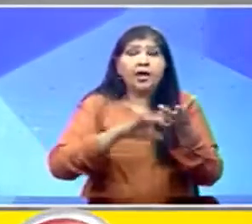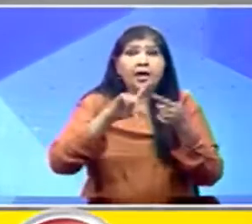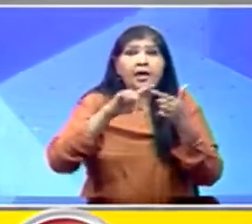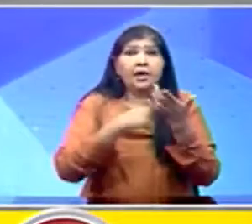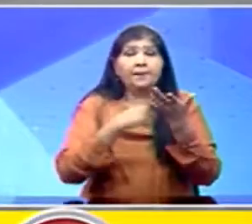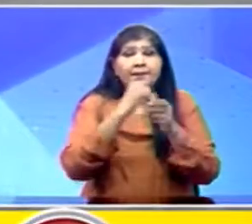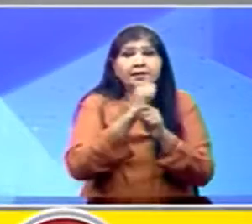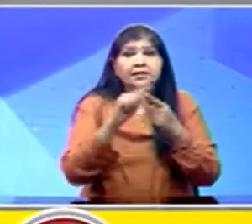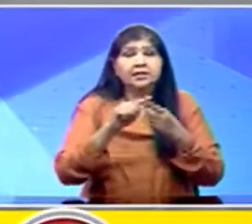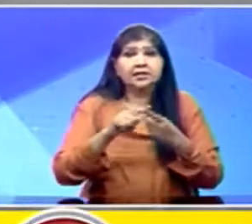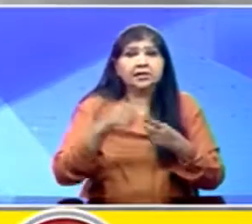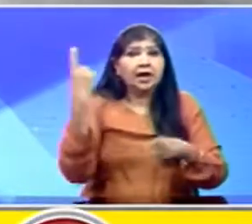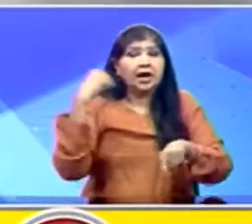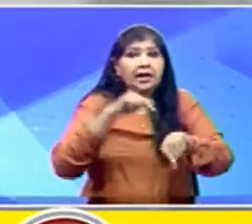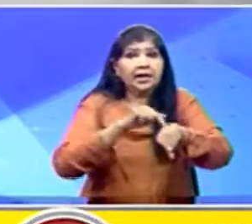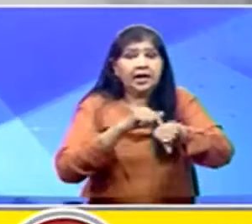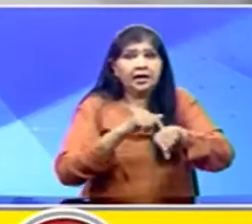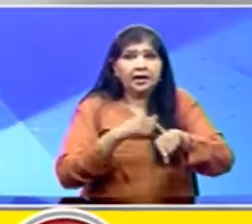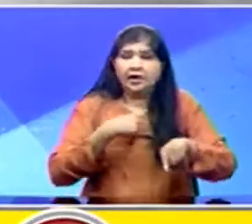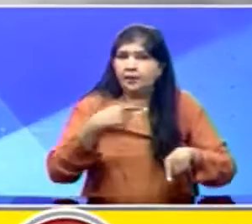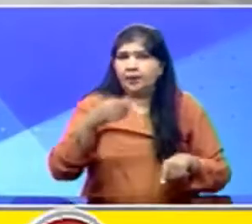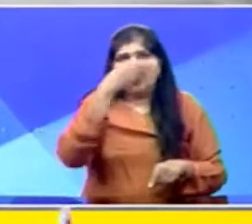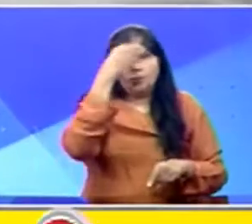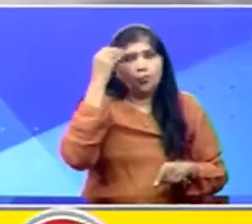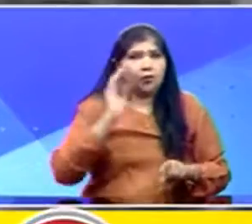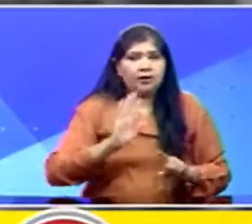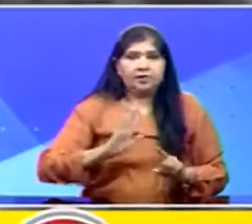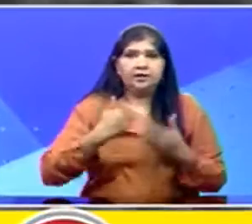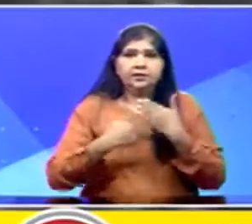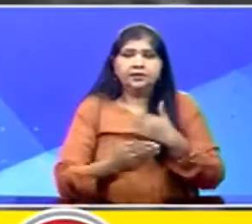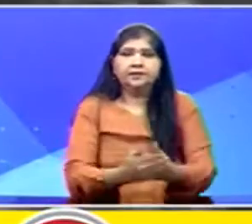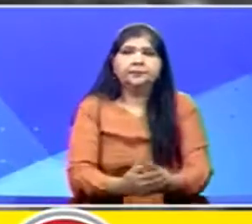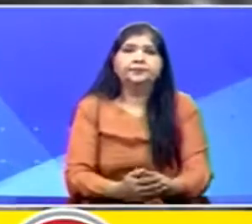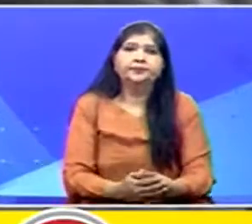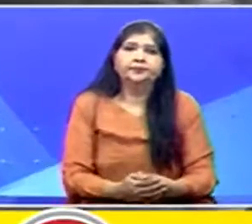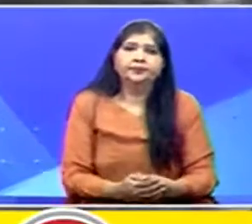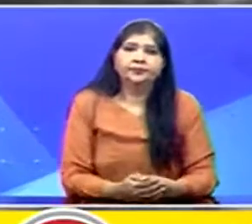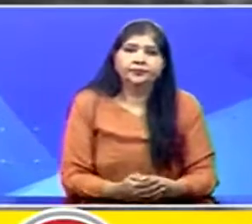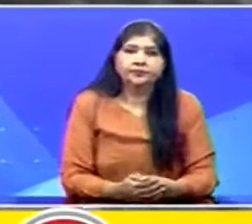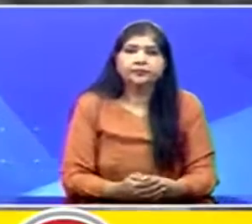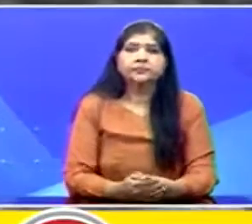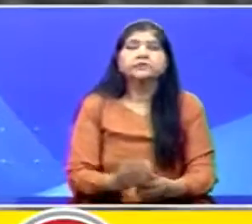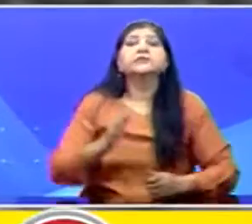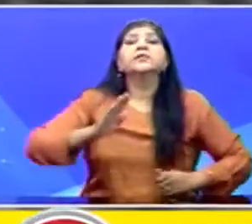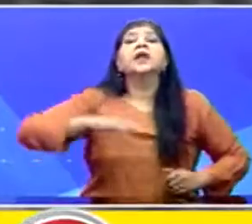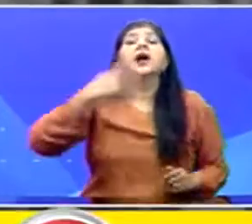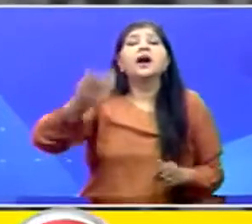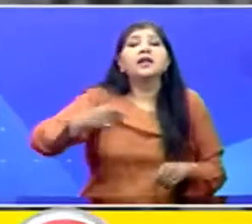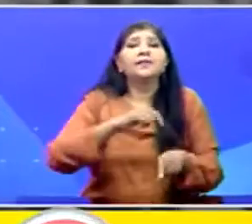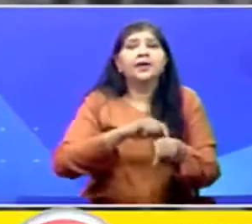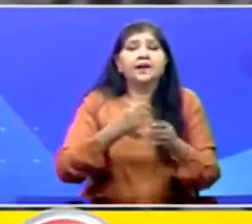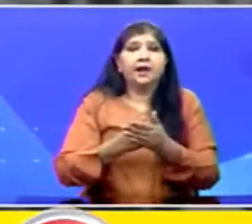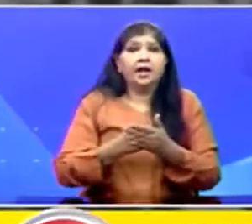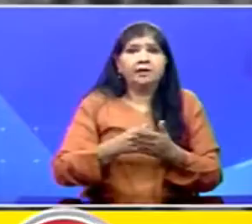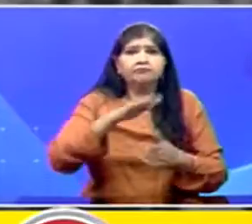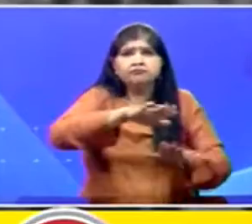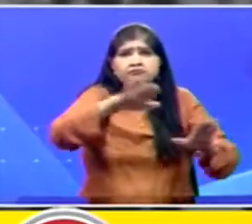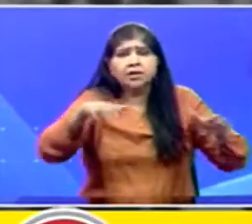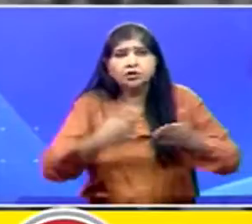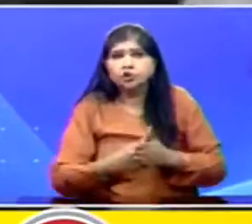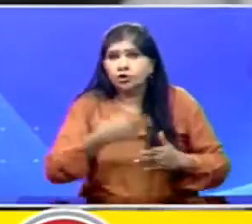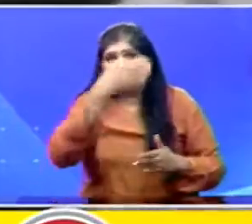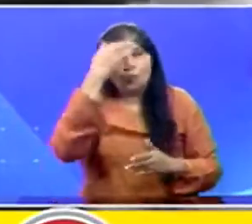दोर को भी हमें कभी भी भूलना नहीं चाहिए आने वाली पीडियों को भी भूलना नहीं चाहिए